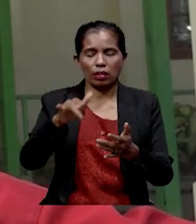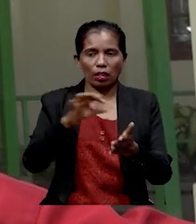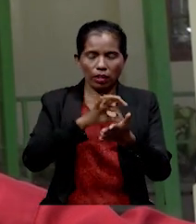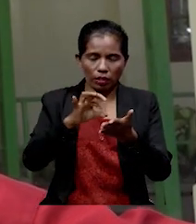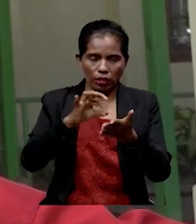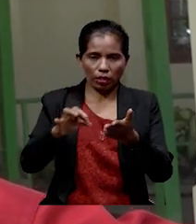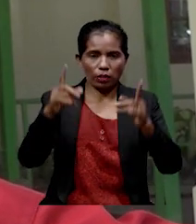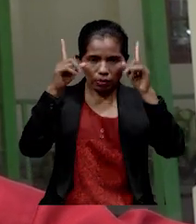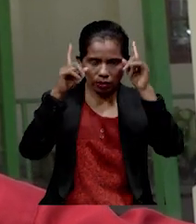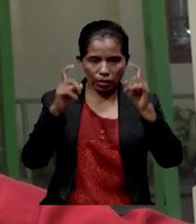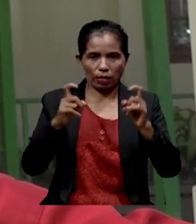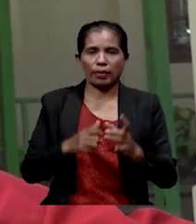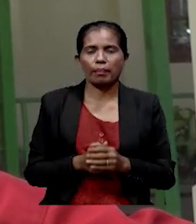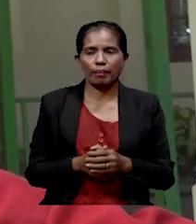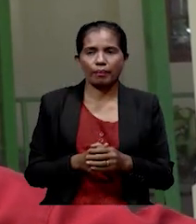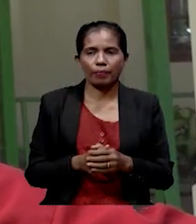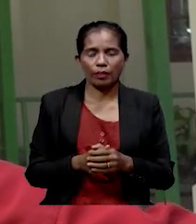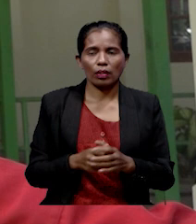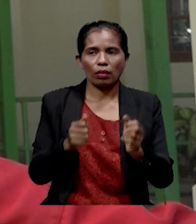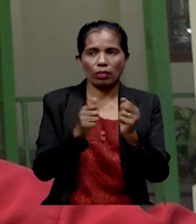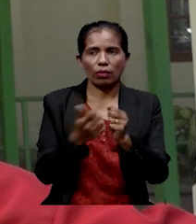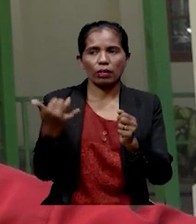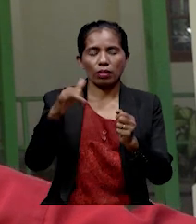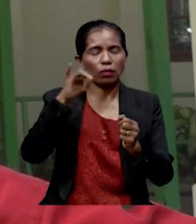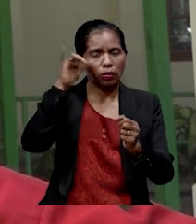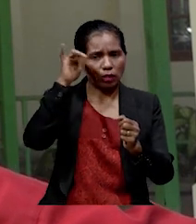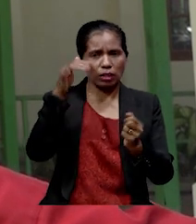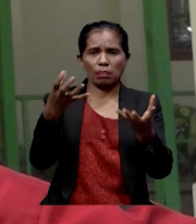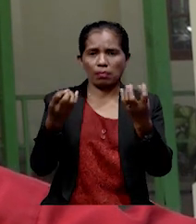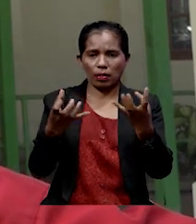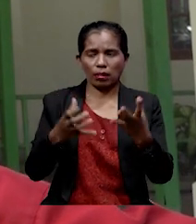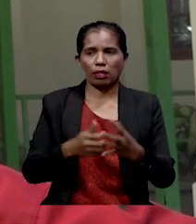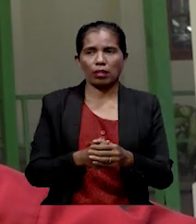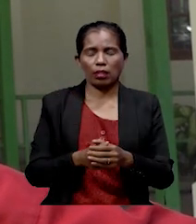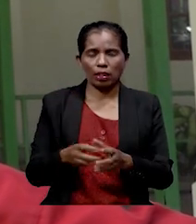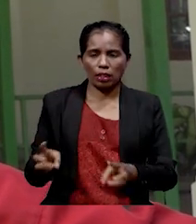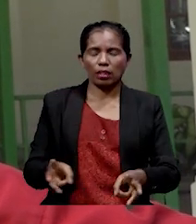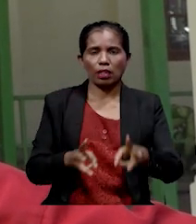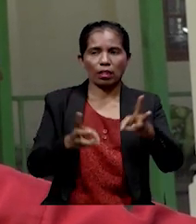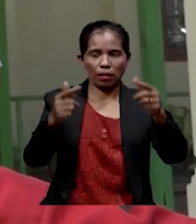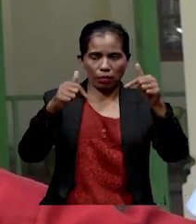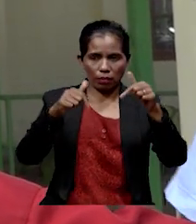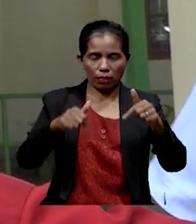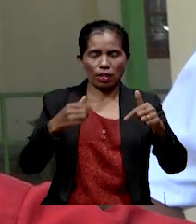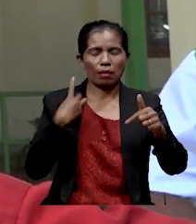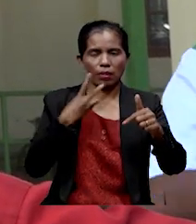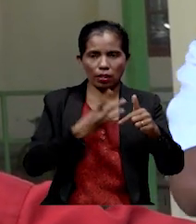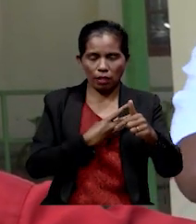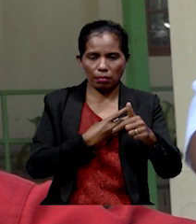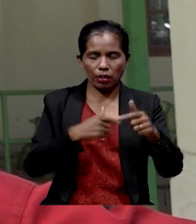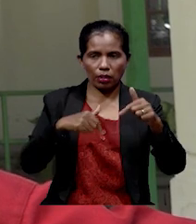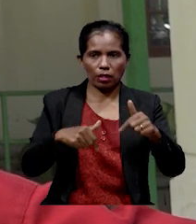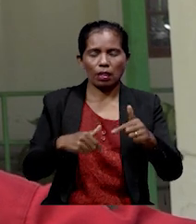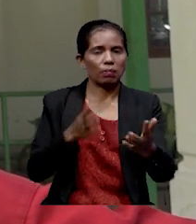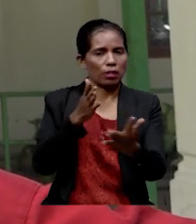ba ezame. Honune sira horseik ne barak demais dalang atutama ematumai terapi haminiang mos